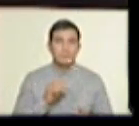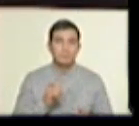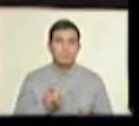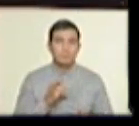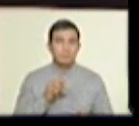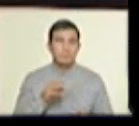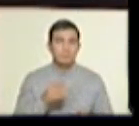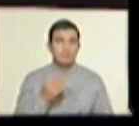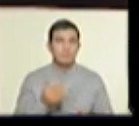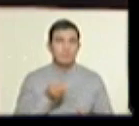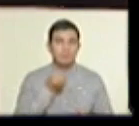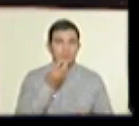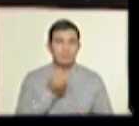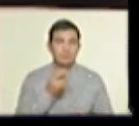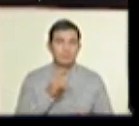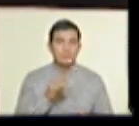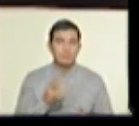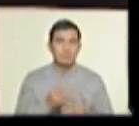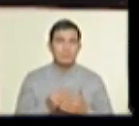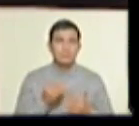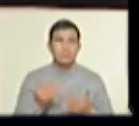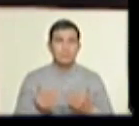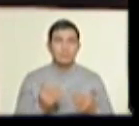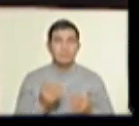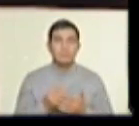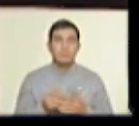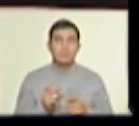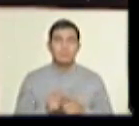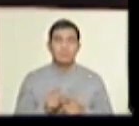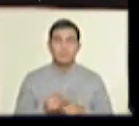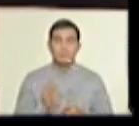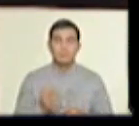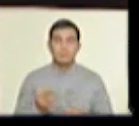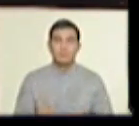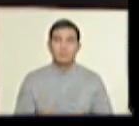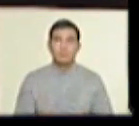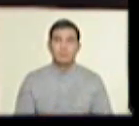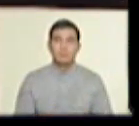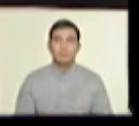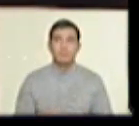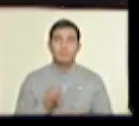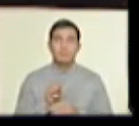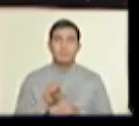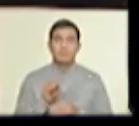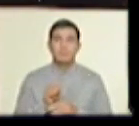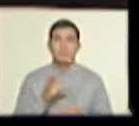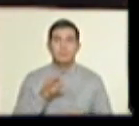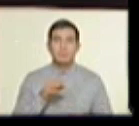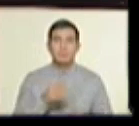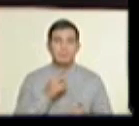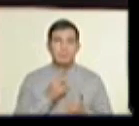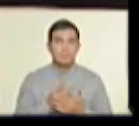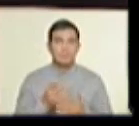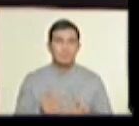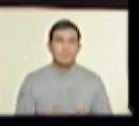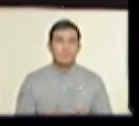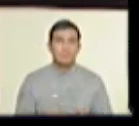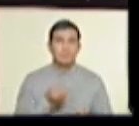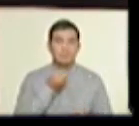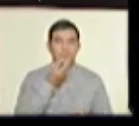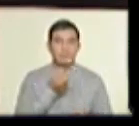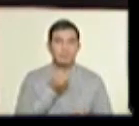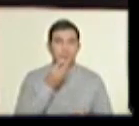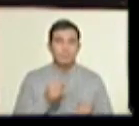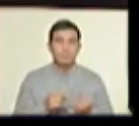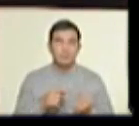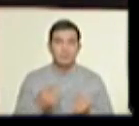hisoblansa, guldon so'zi sodda yasama ot hisoblanadi. Qo'shma otga misol keltiramiz. Gulbarg.